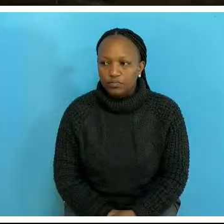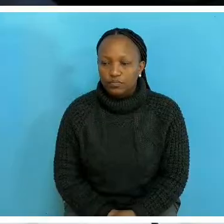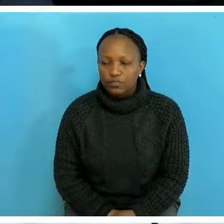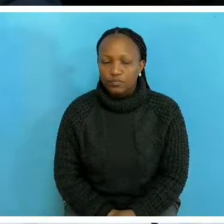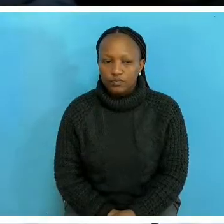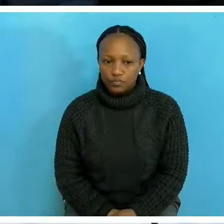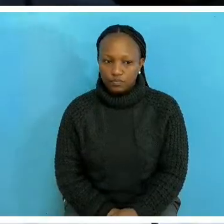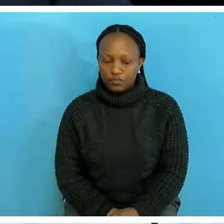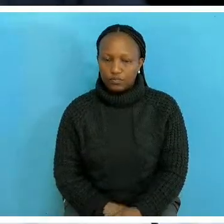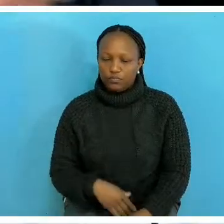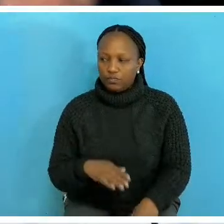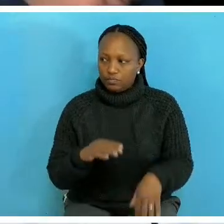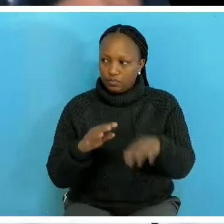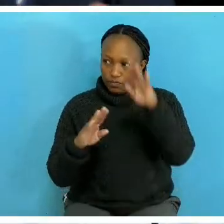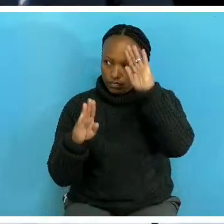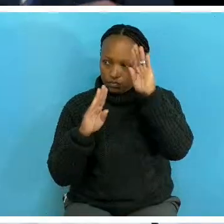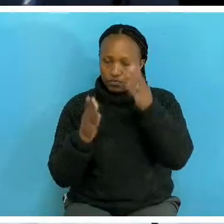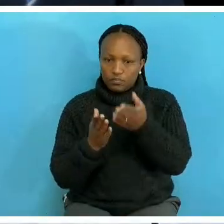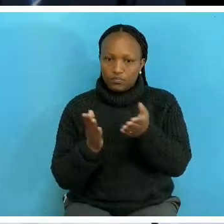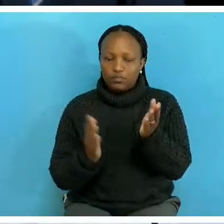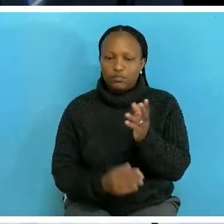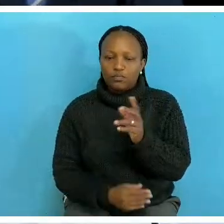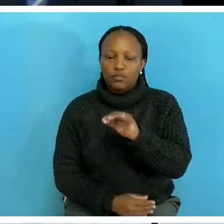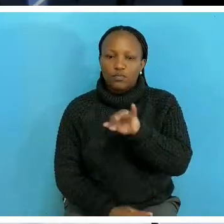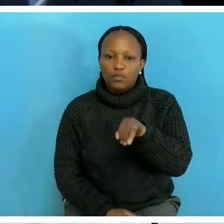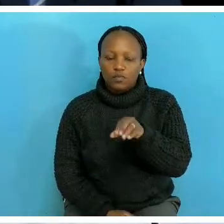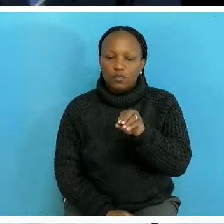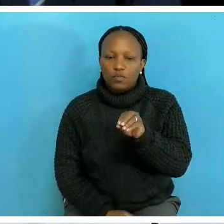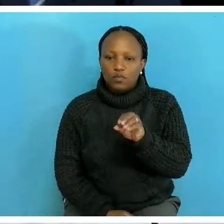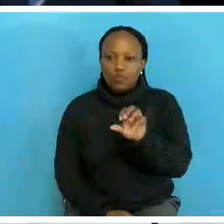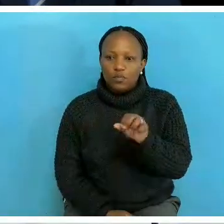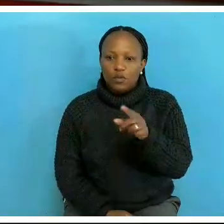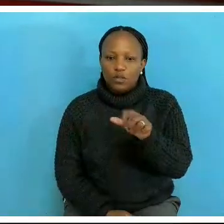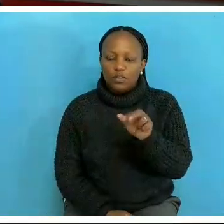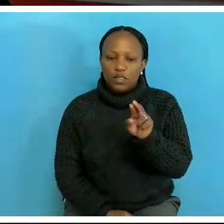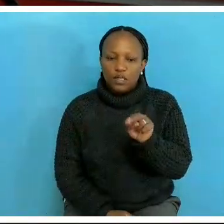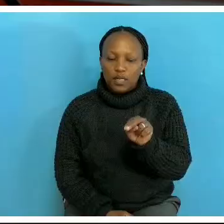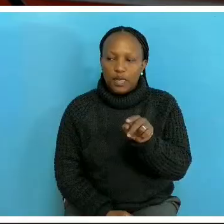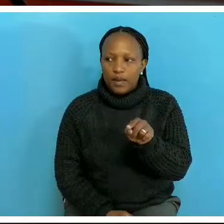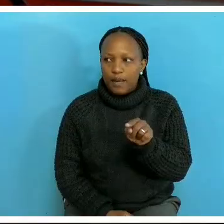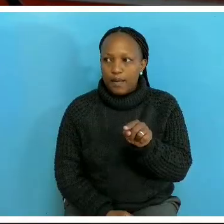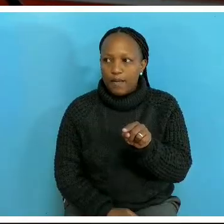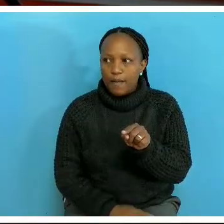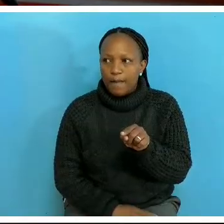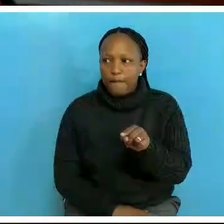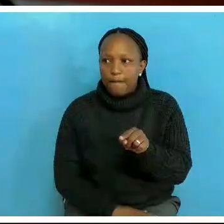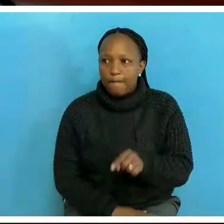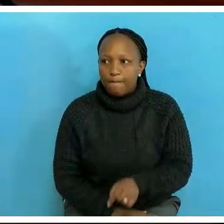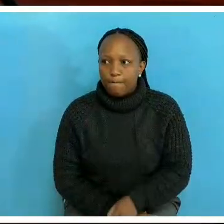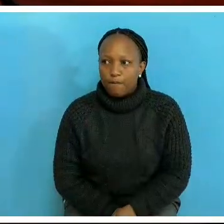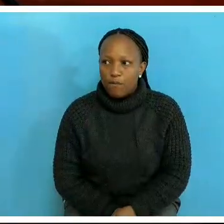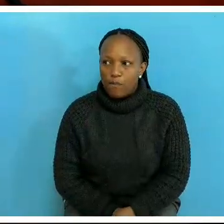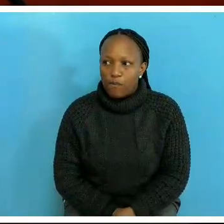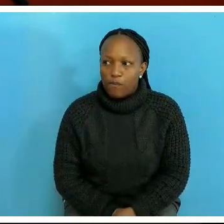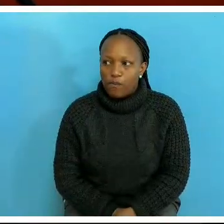Goedemiddag allemaal. Mijn naam is Jasmin Younes. Ik is een co-op in Zala Trading and